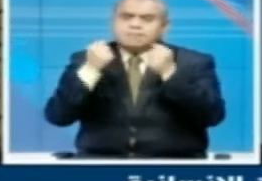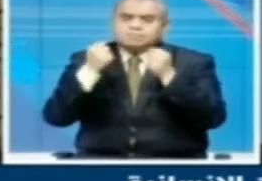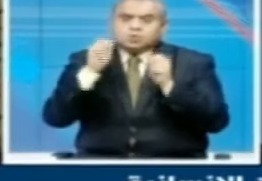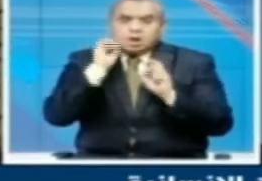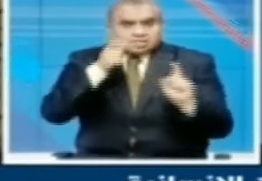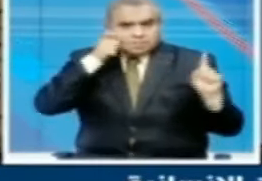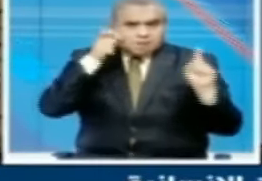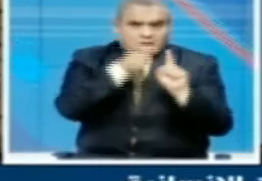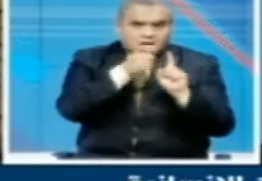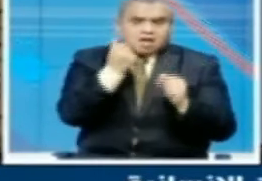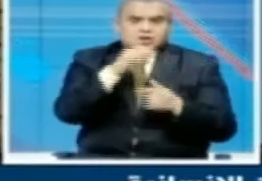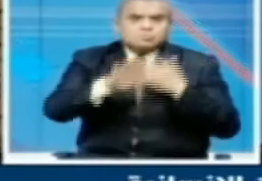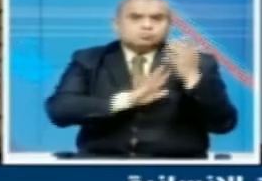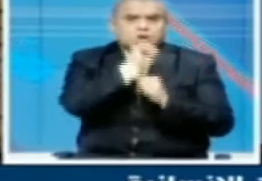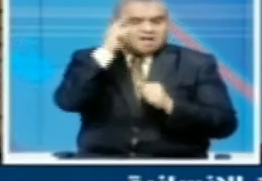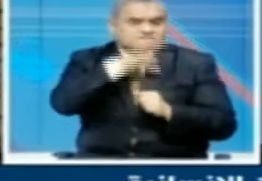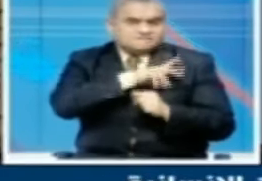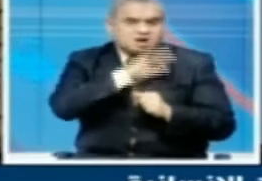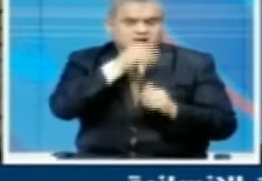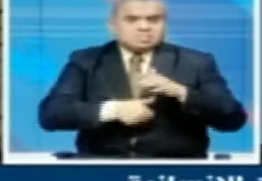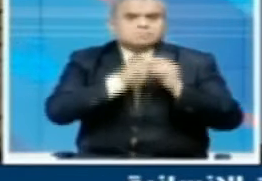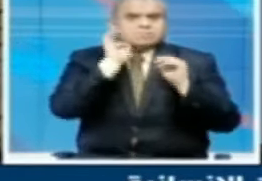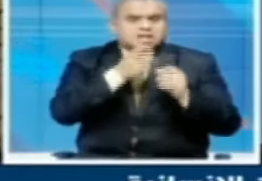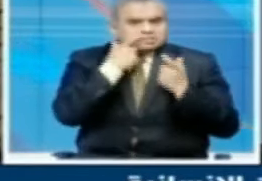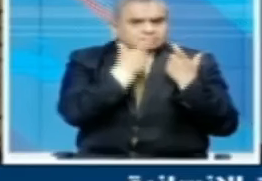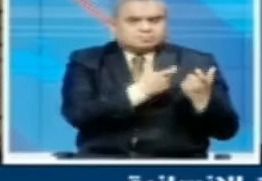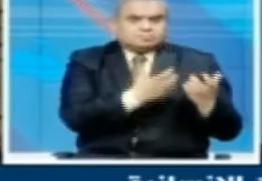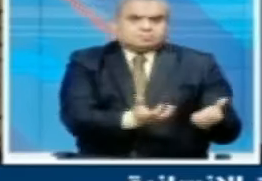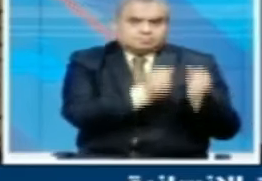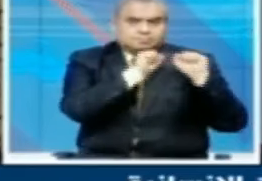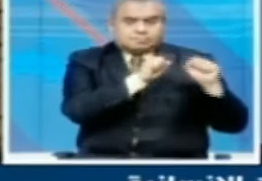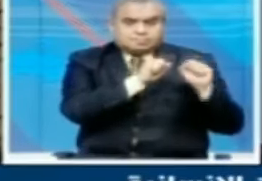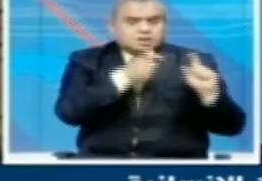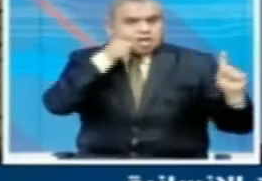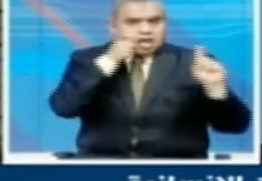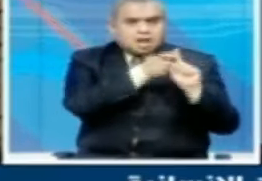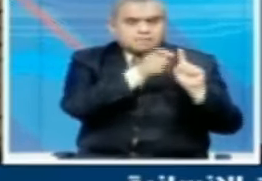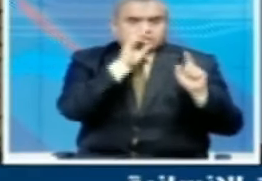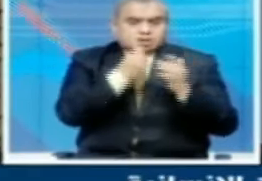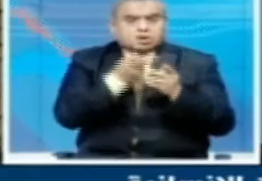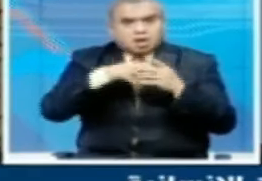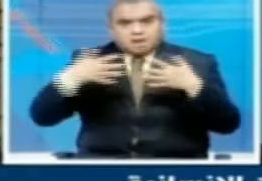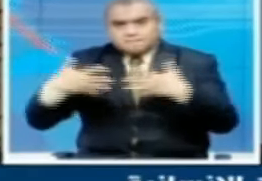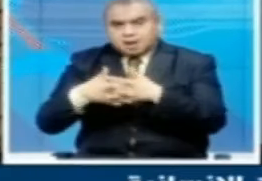على القضية الفلسطينية من التصفية وحماية